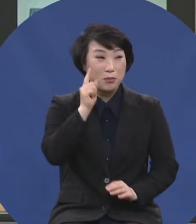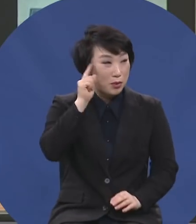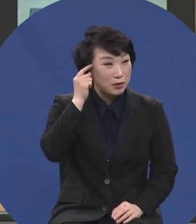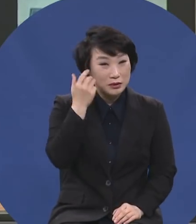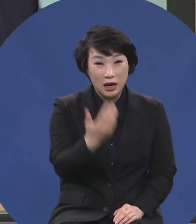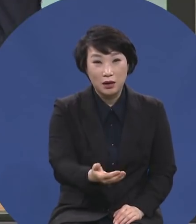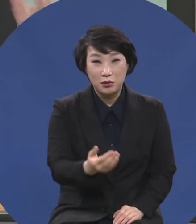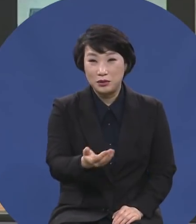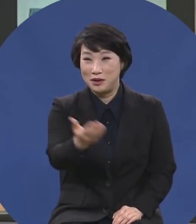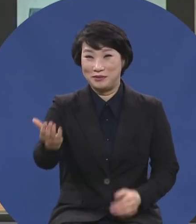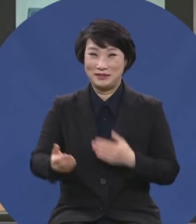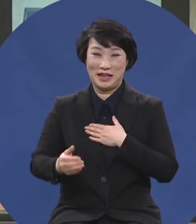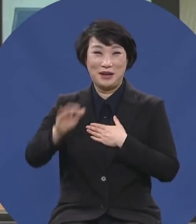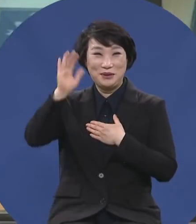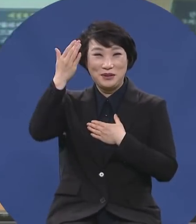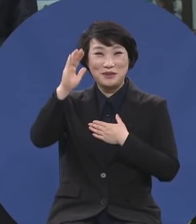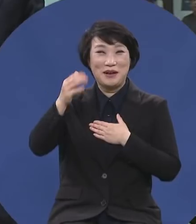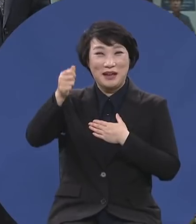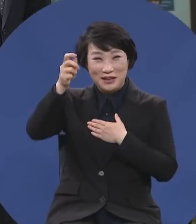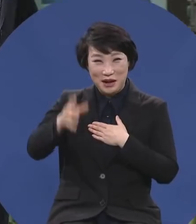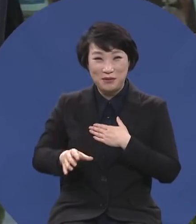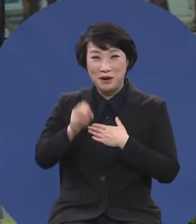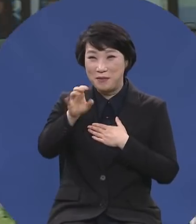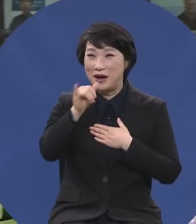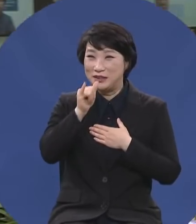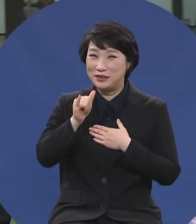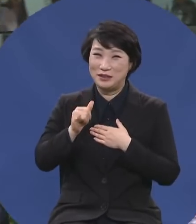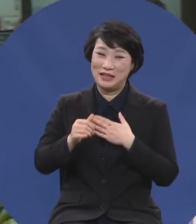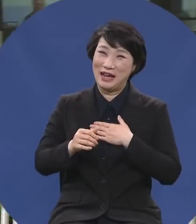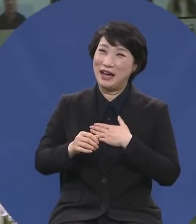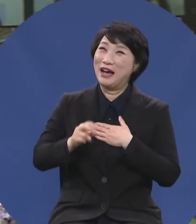있느냐. 저 요새 자주 말하거든요. 저